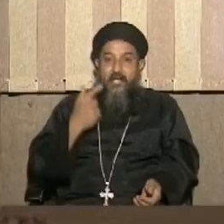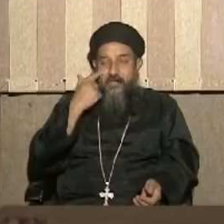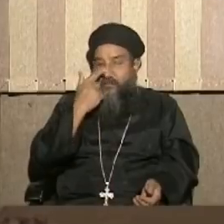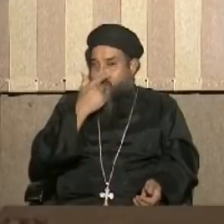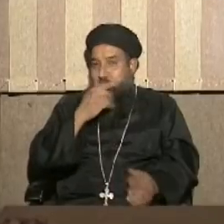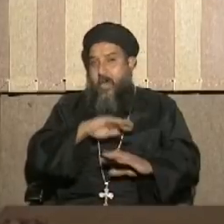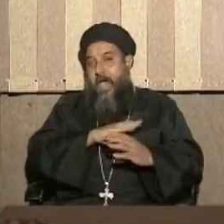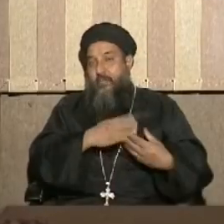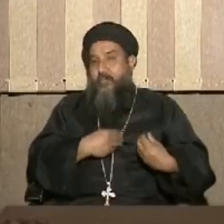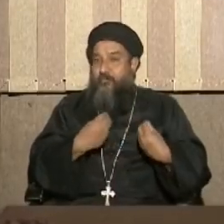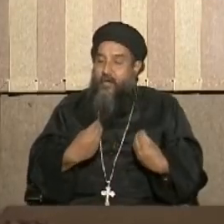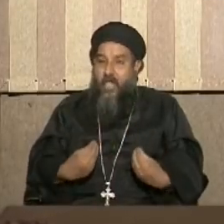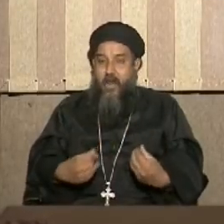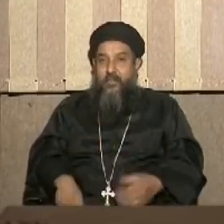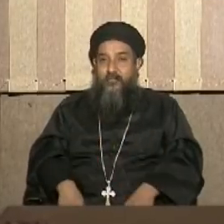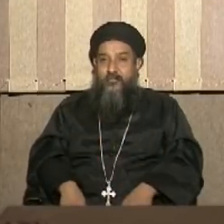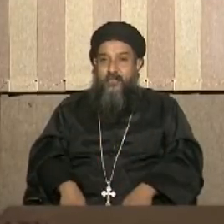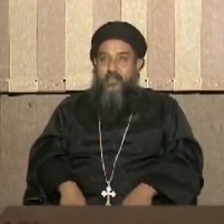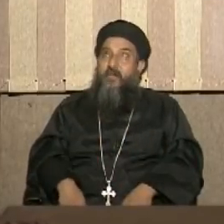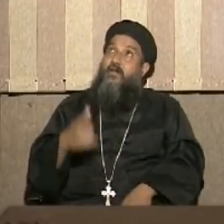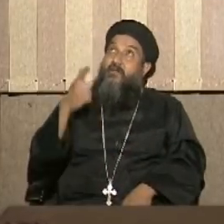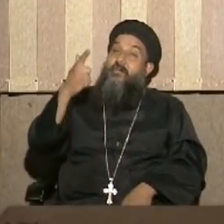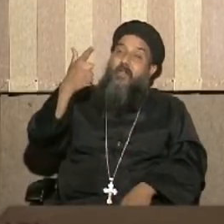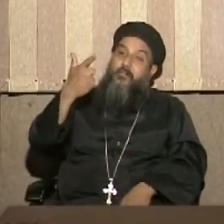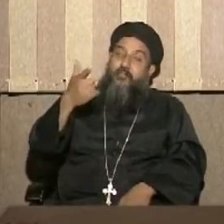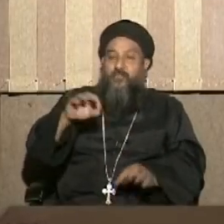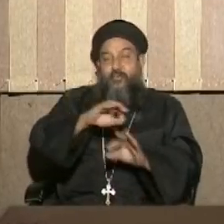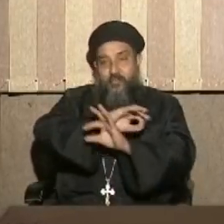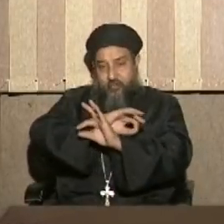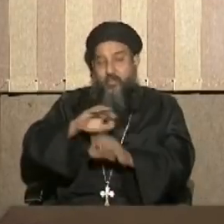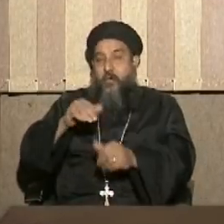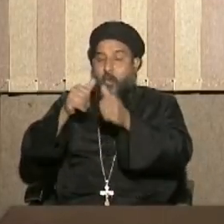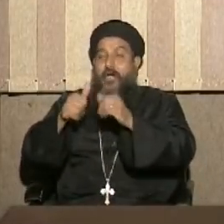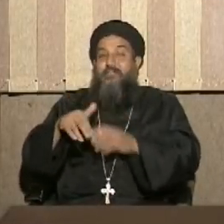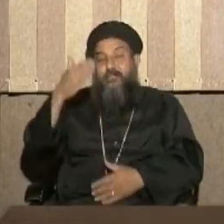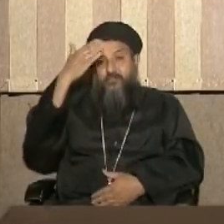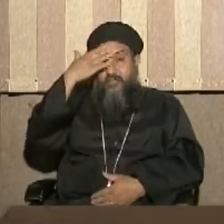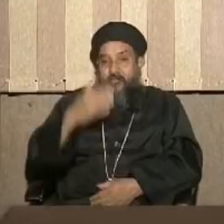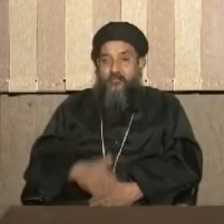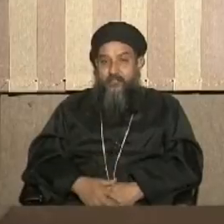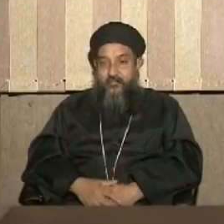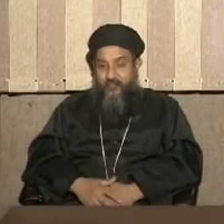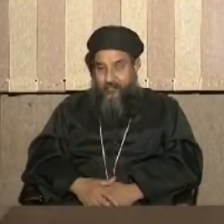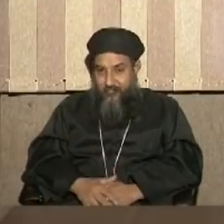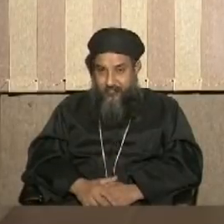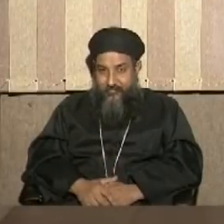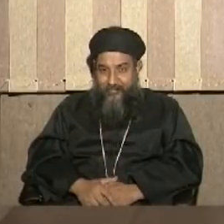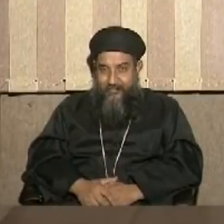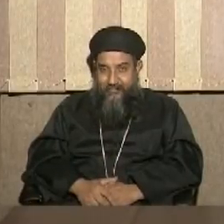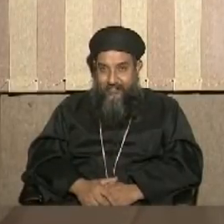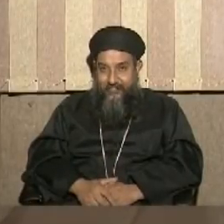واطمن على احوالكم. يا رب تكونوا بخير وبركه. خدنا بركه يا